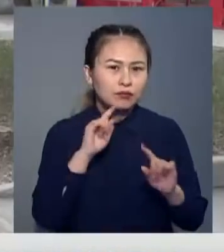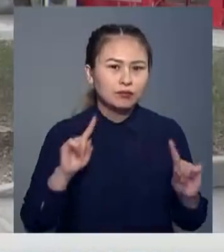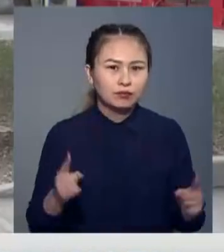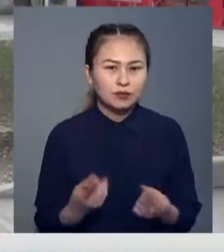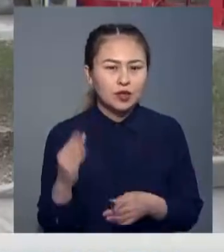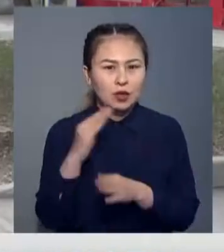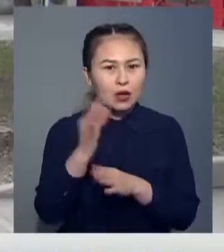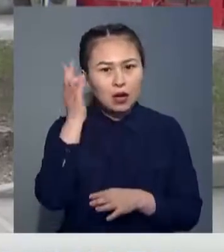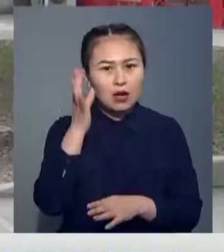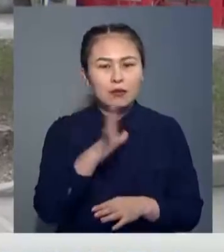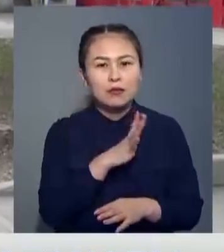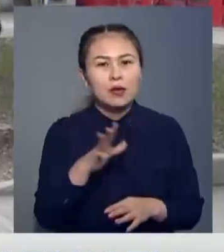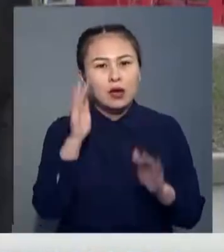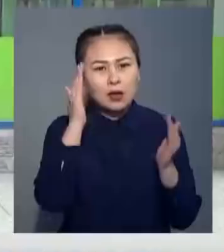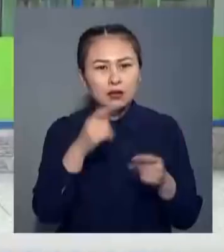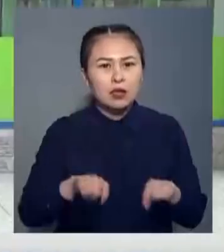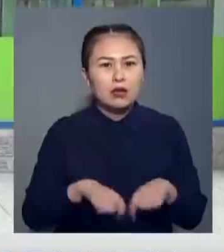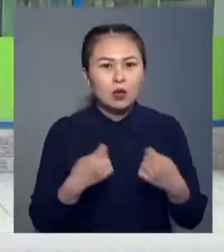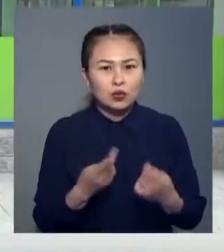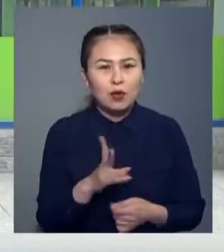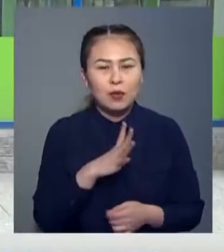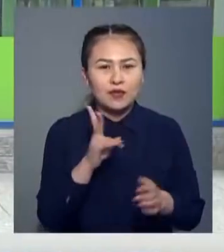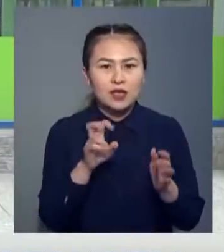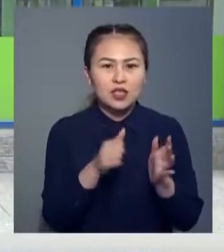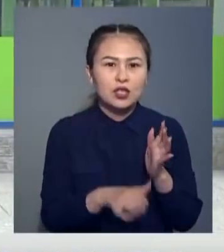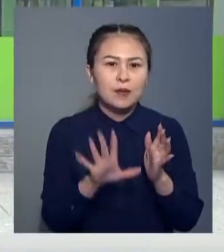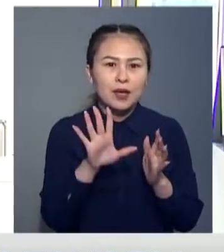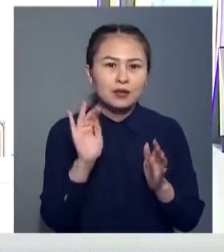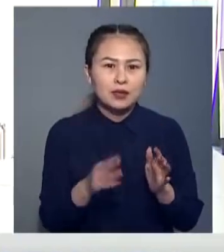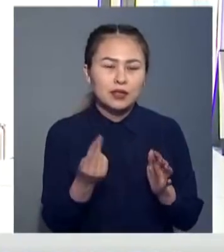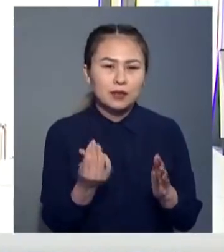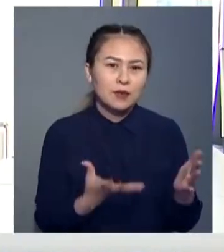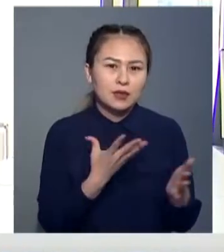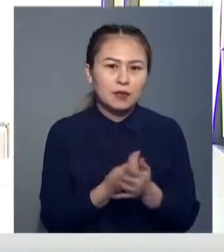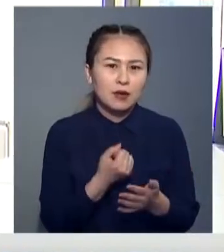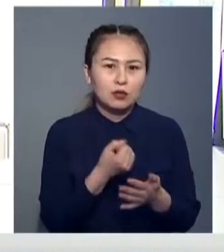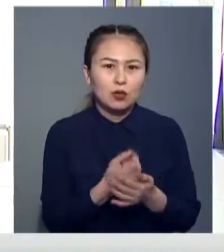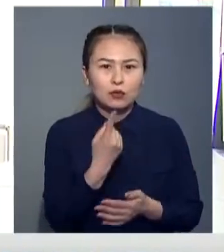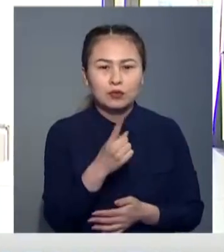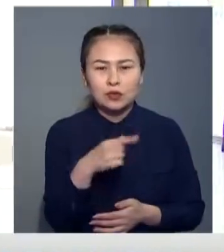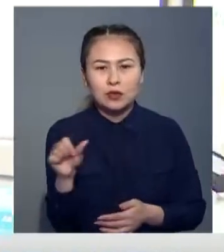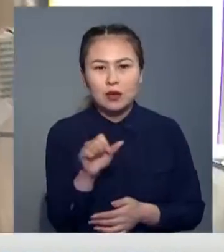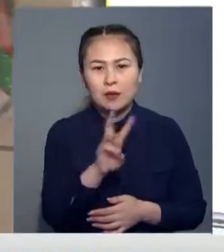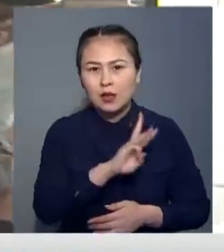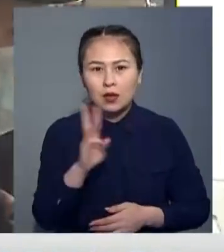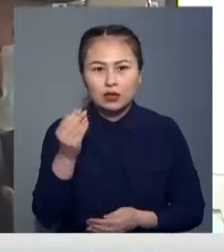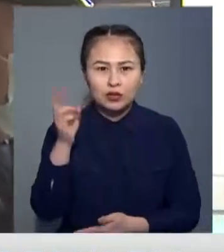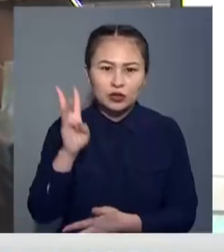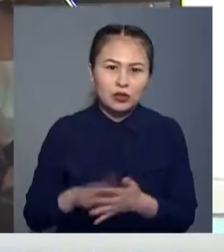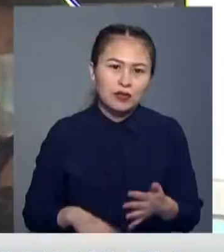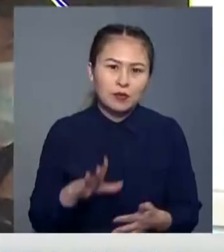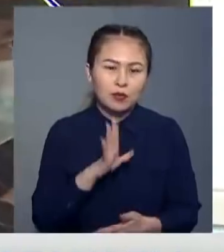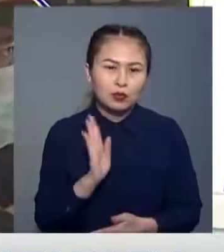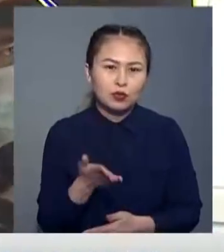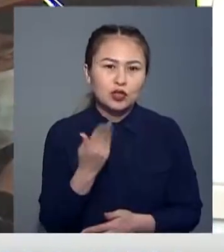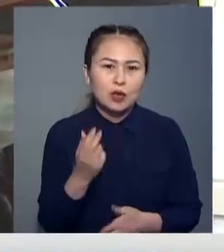алынды. Еске сала кетейік, карантиндік тәртіпті бұзған кәсіпкерлерге 265 мың теңгеден бастап 1,5 миллион теңгеге дейін айыппұл